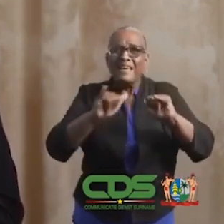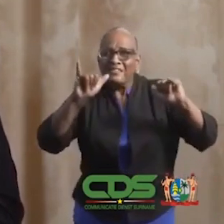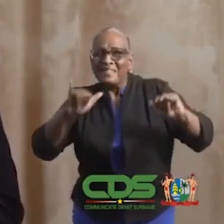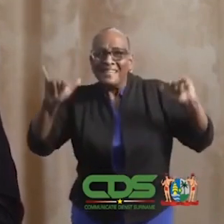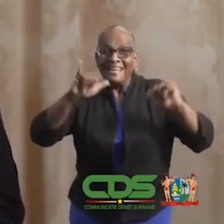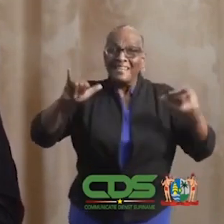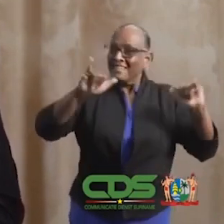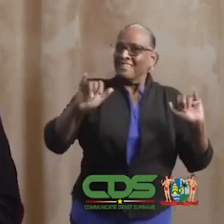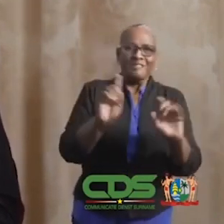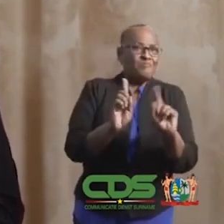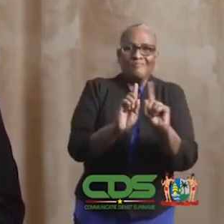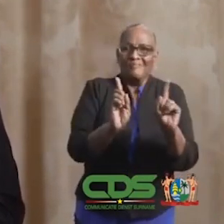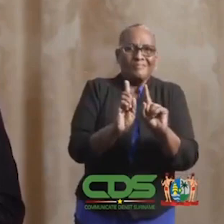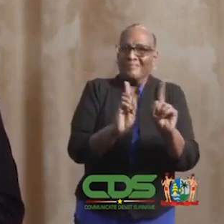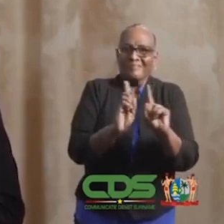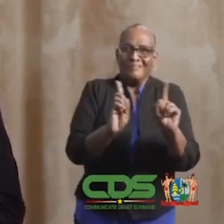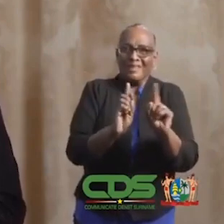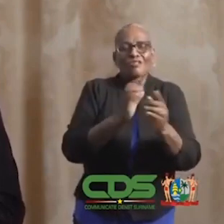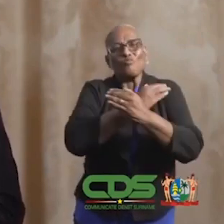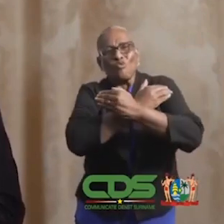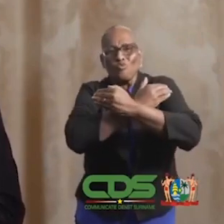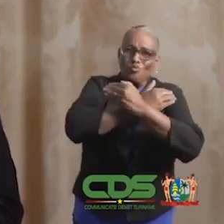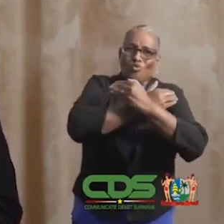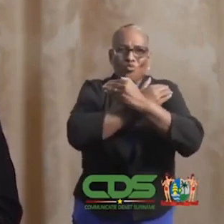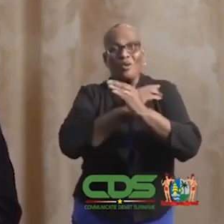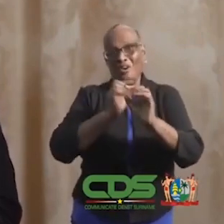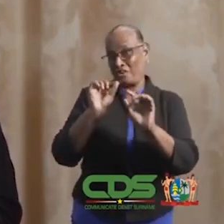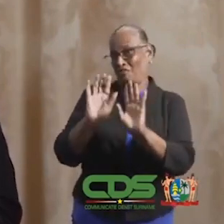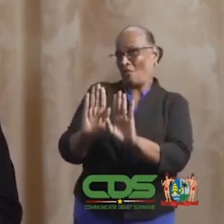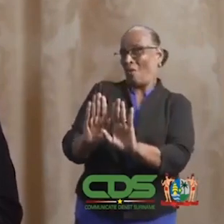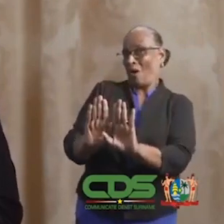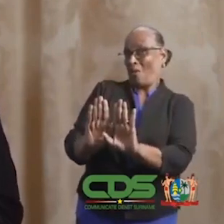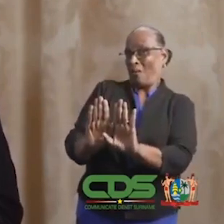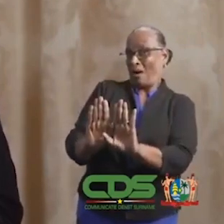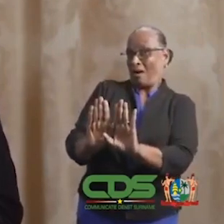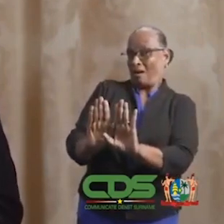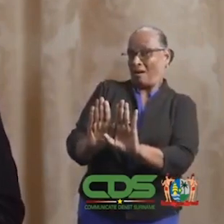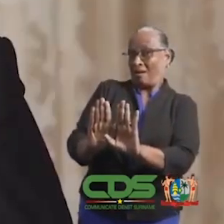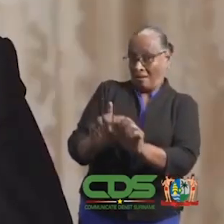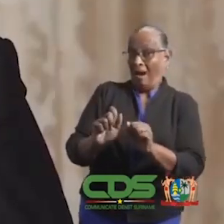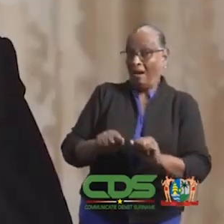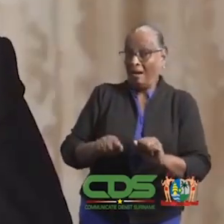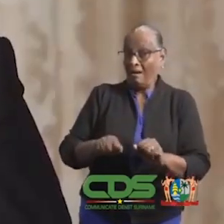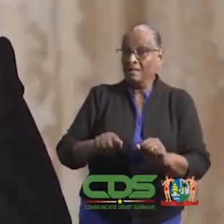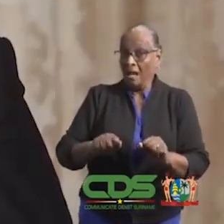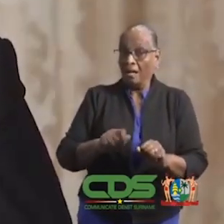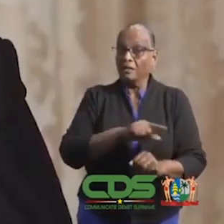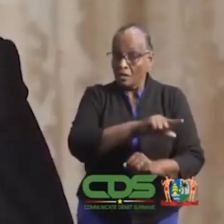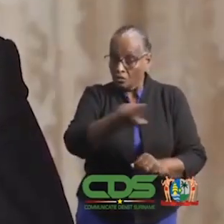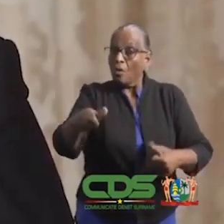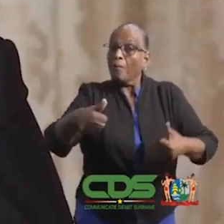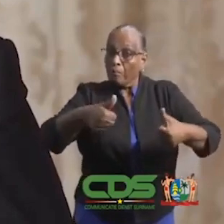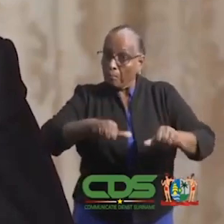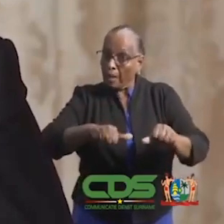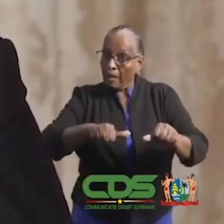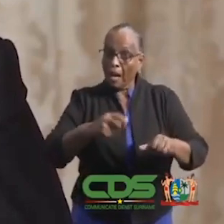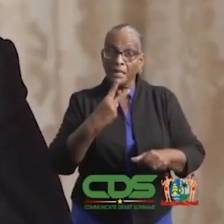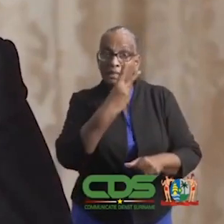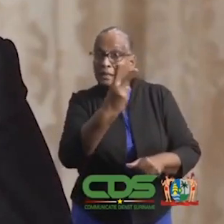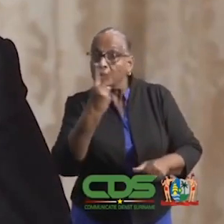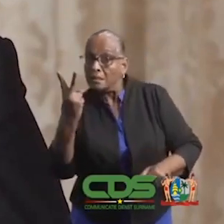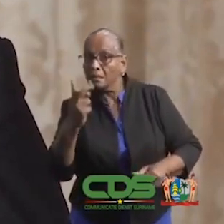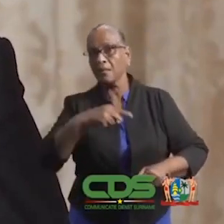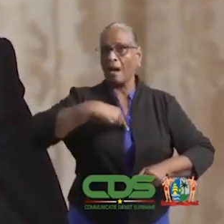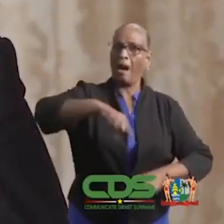feesten. Nee, die warme brasa's moeten nog even uitblijven. Ja, het is uw plicht overtredingen te